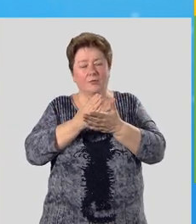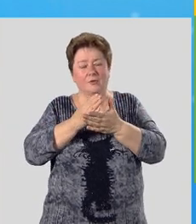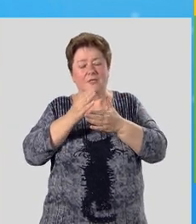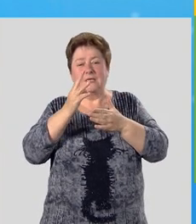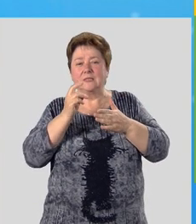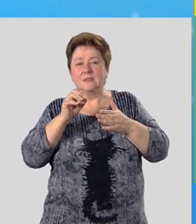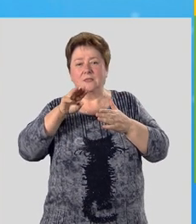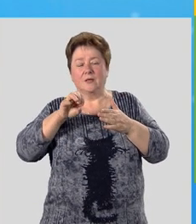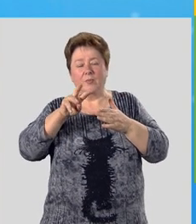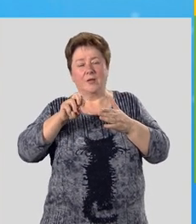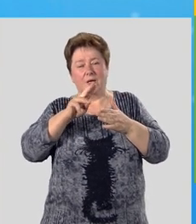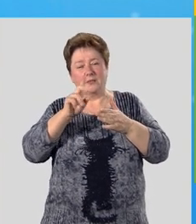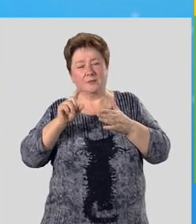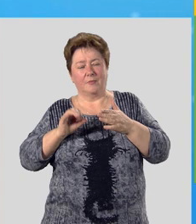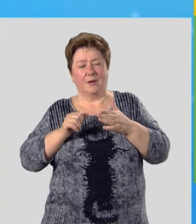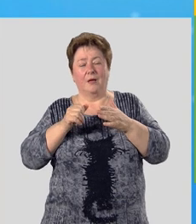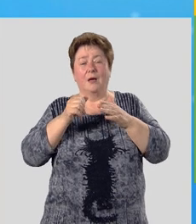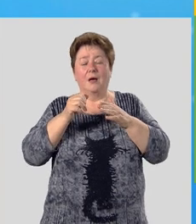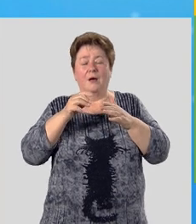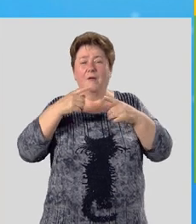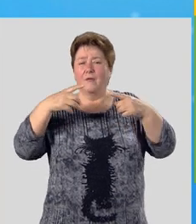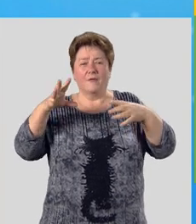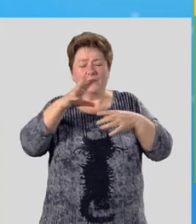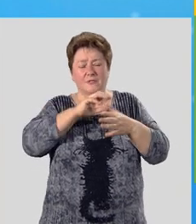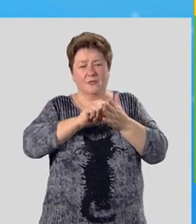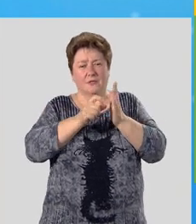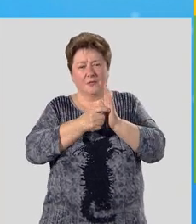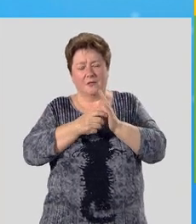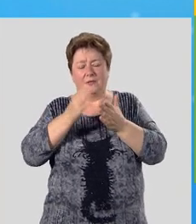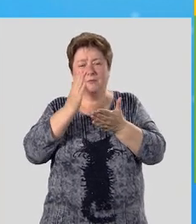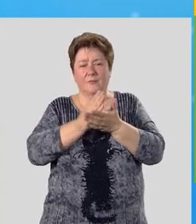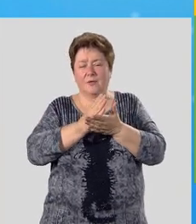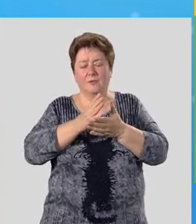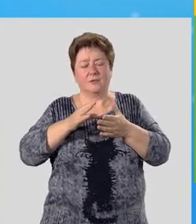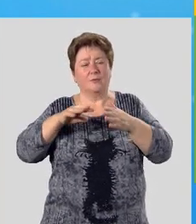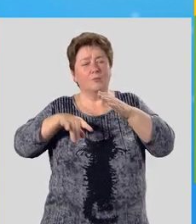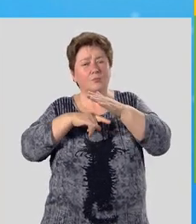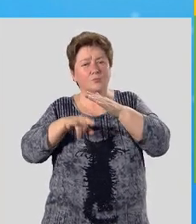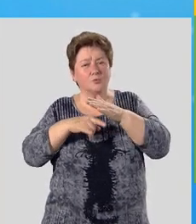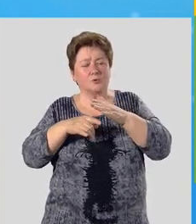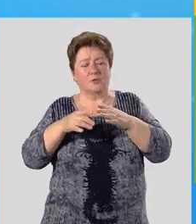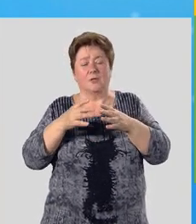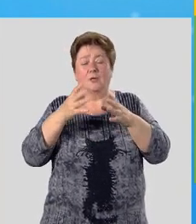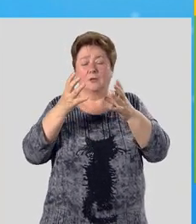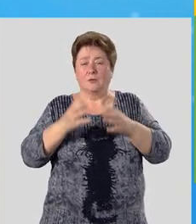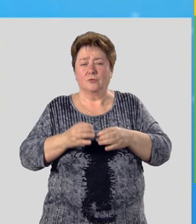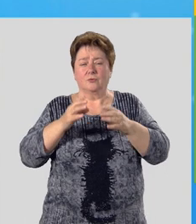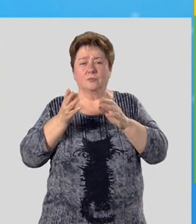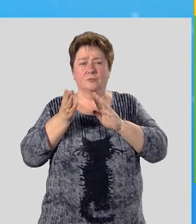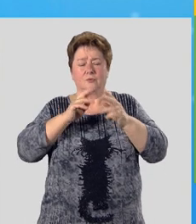в цитоплазме. Во всех эукариотных клетках имеются полые цилиндрические структуры